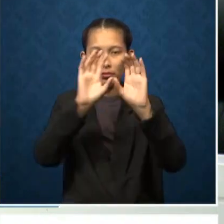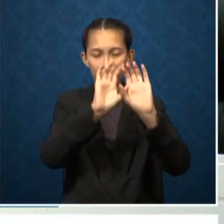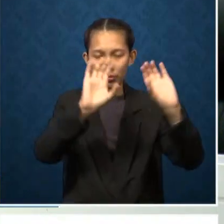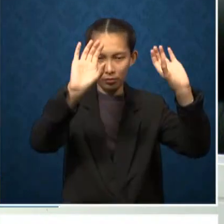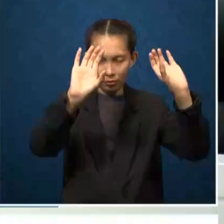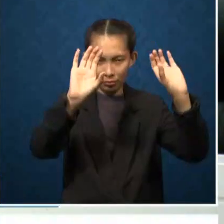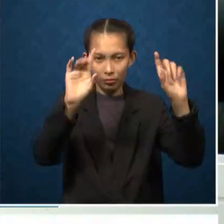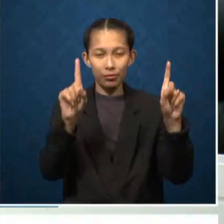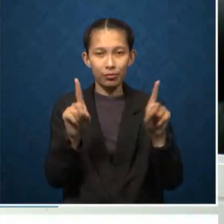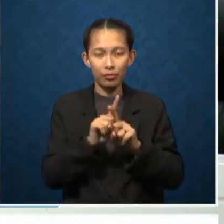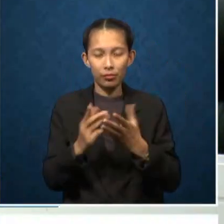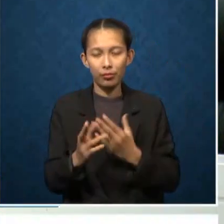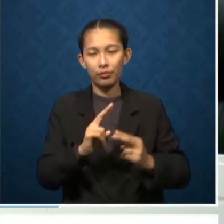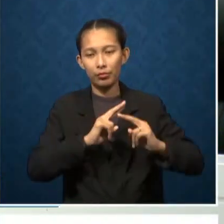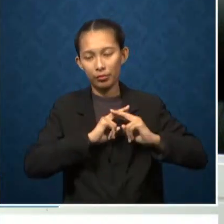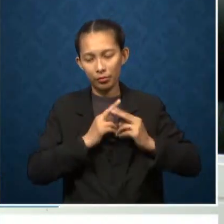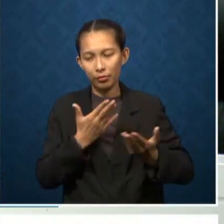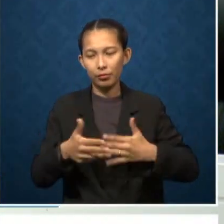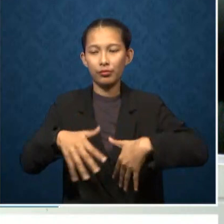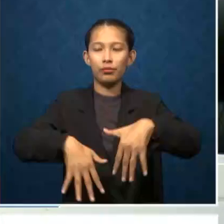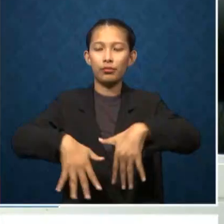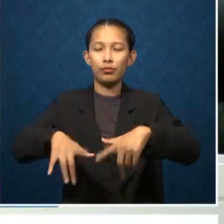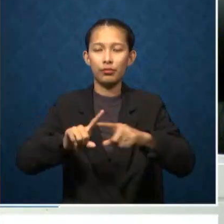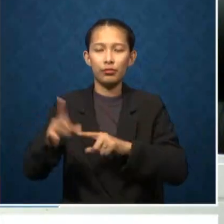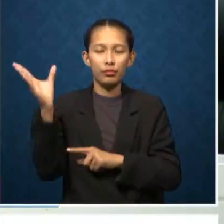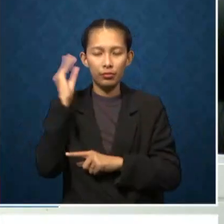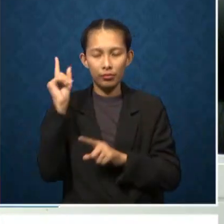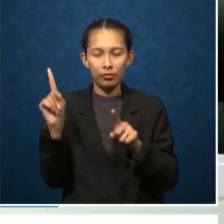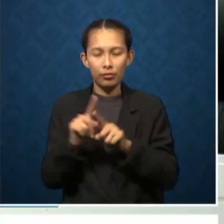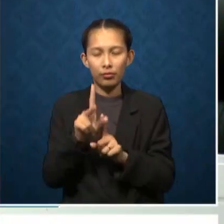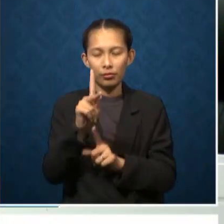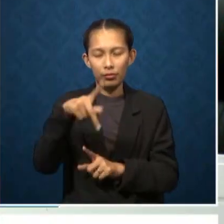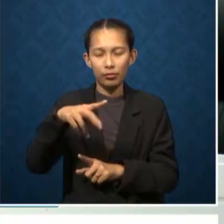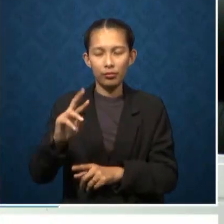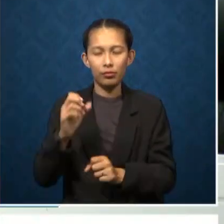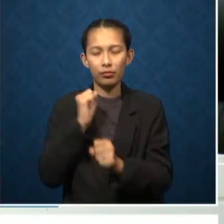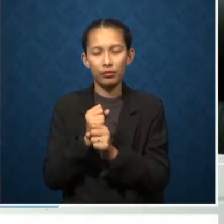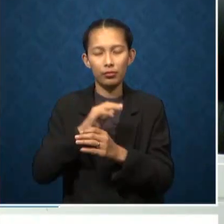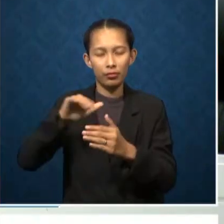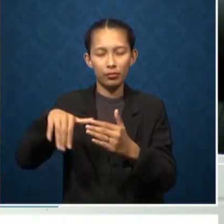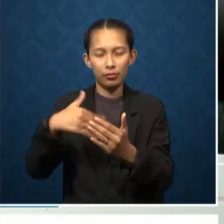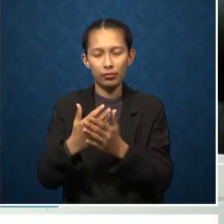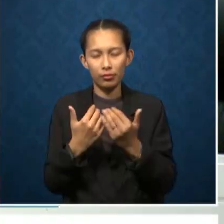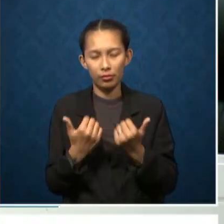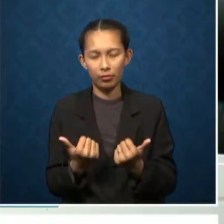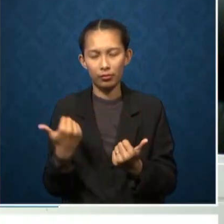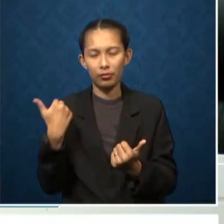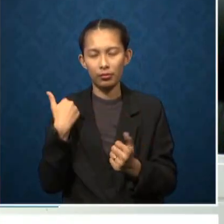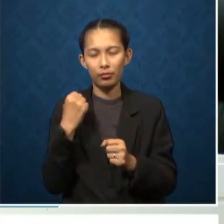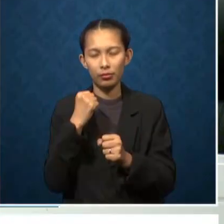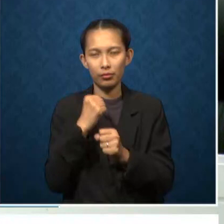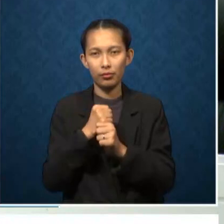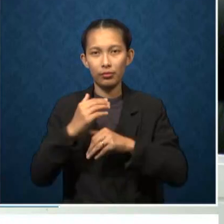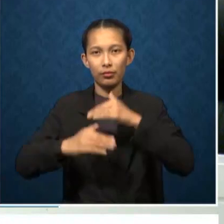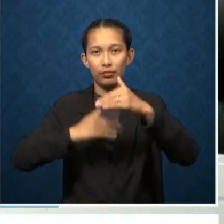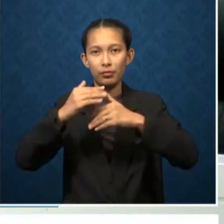การด้วยกันภาคเอกชนและภาคประชาชนนะคะอันนี้สำนักงานกพร.ก็ดำเนินการไปอย่างต่อเนื่องเรามีการพัฒน